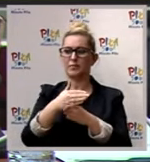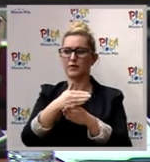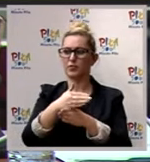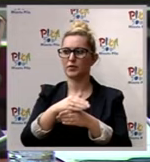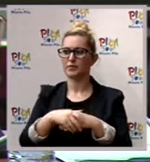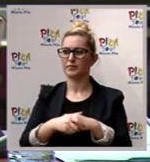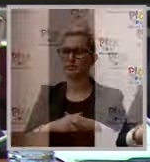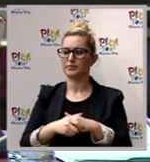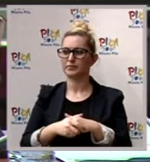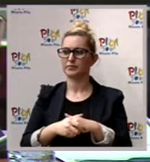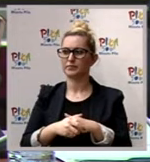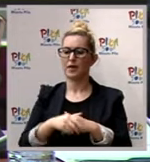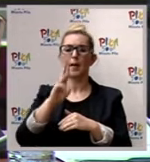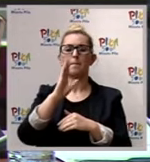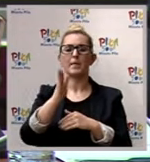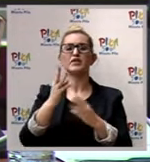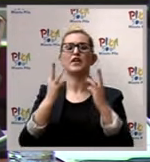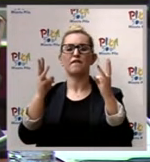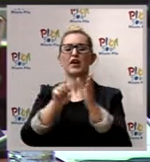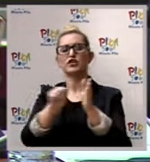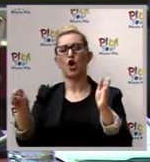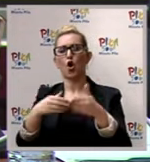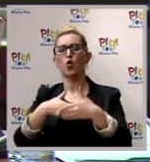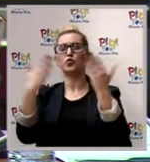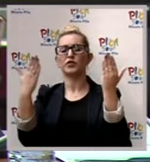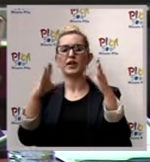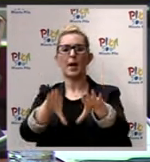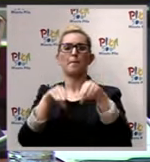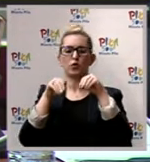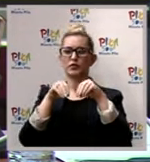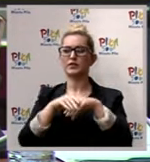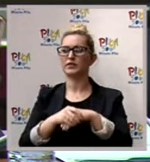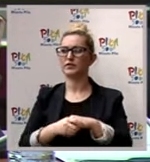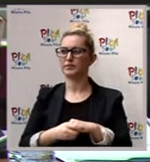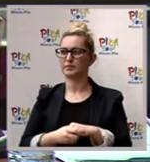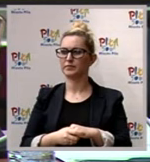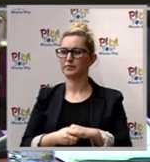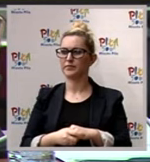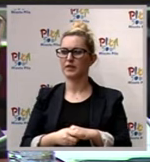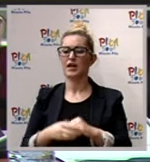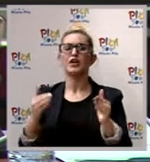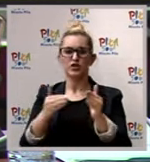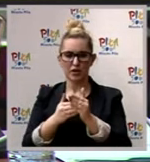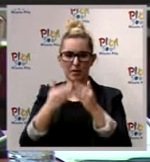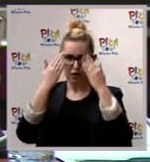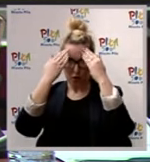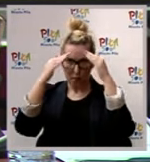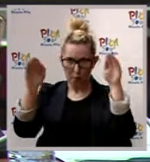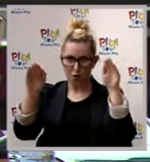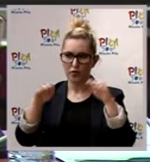dniem podjęcia. Ustęp drugi. Uchwała podlega podaniu do publicznej wiadomości